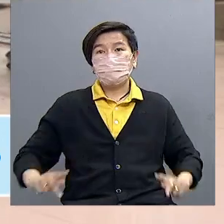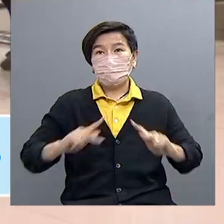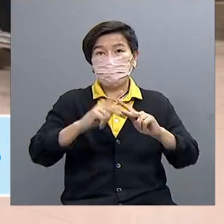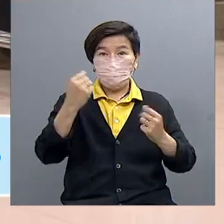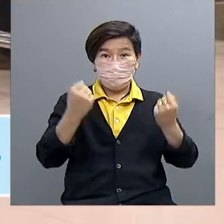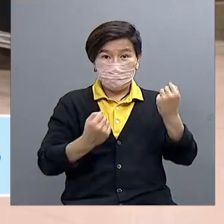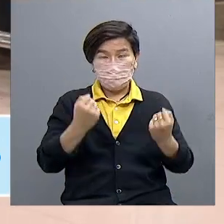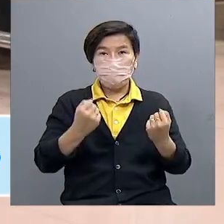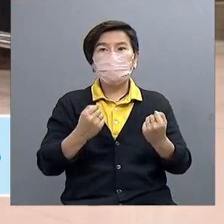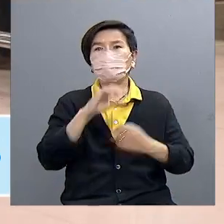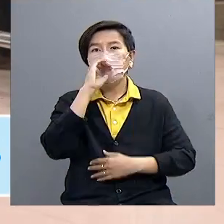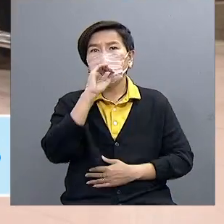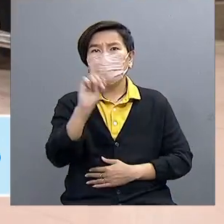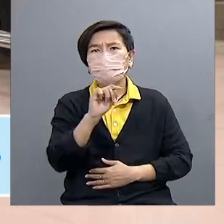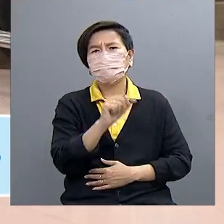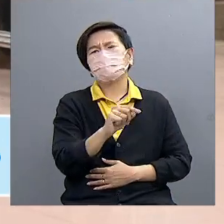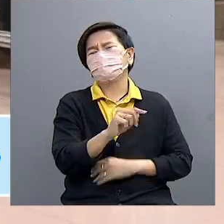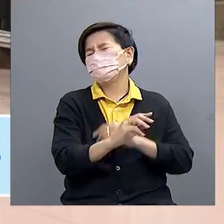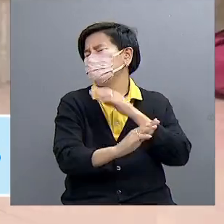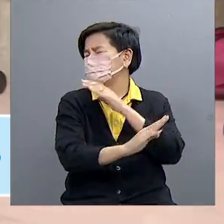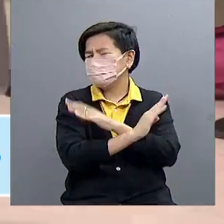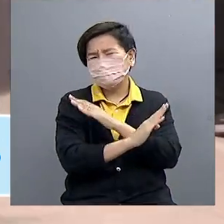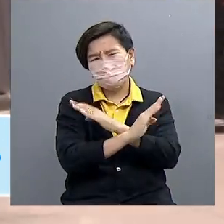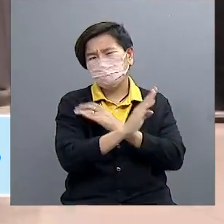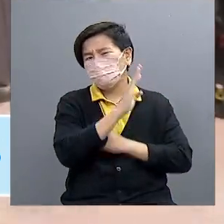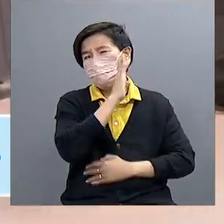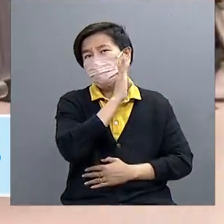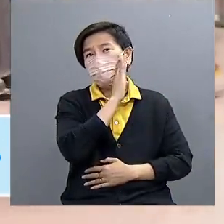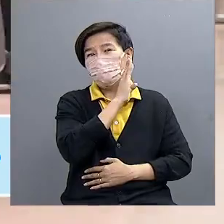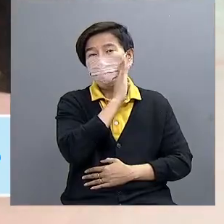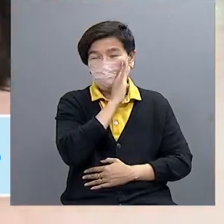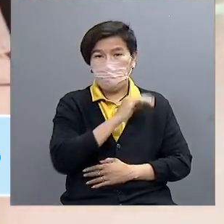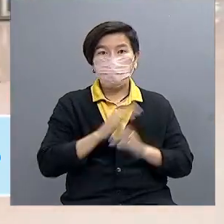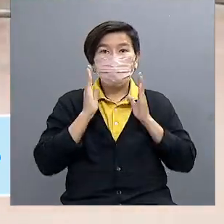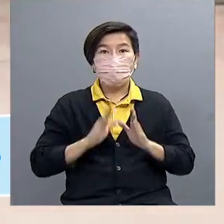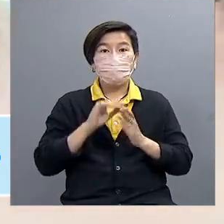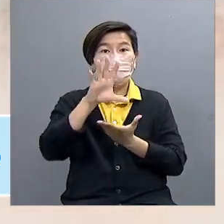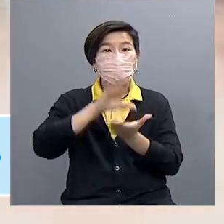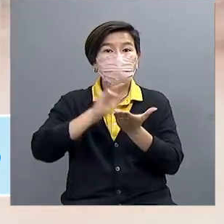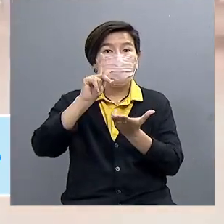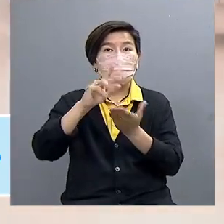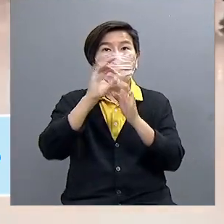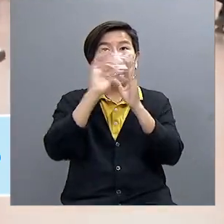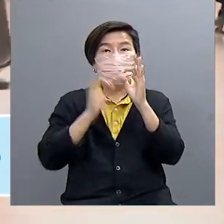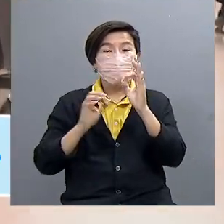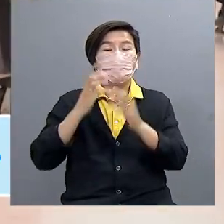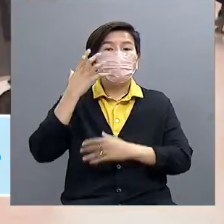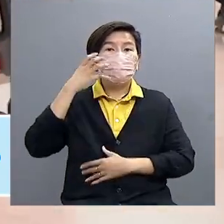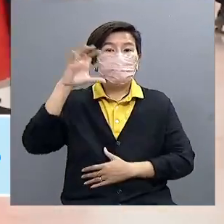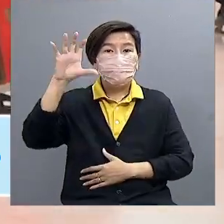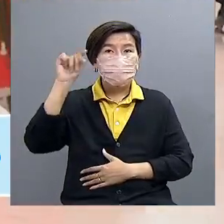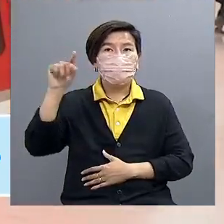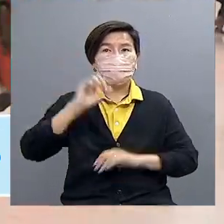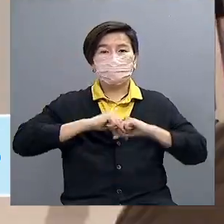ประเด็นดังกล่าวนั้นไม่เป็นความจริงค่ะ จากการที่มีคนแชร์ข้อความนี้ผ่านสื่อสังคมออนไลน์นะครับสมาคมการบินสาก